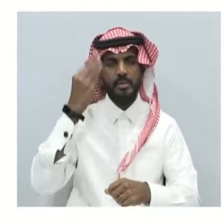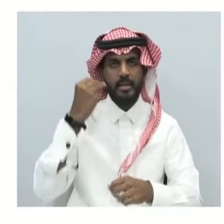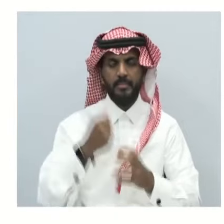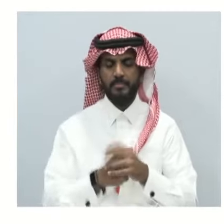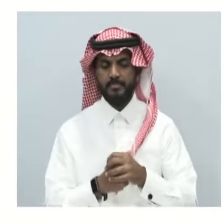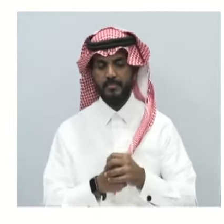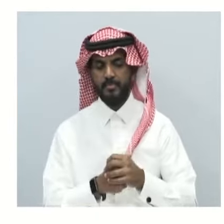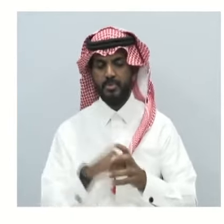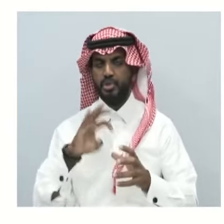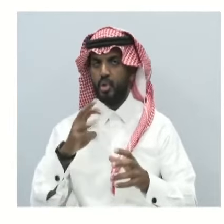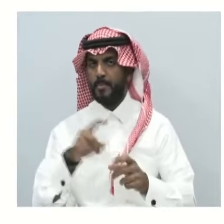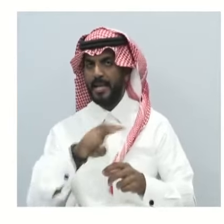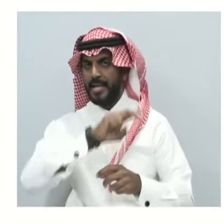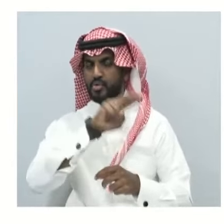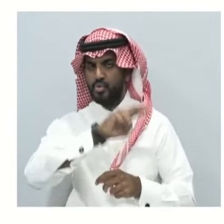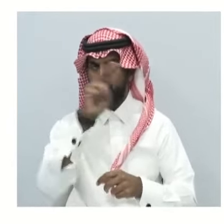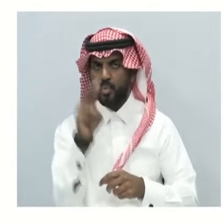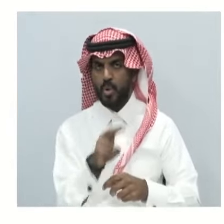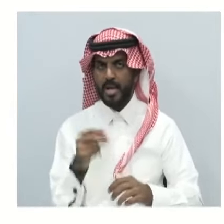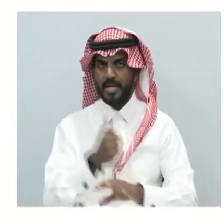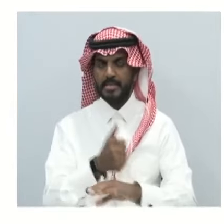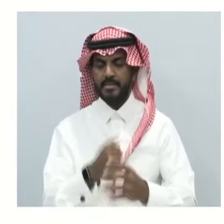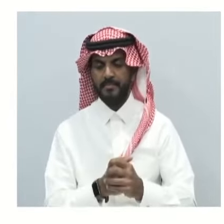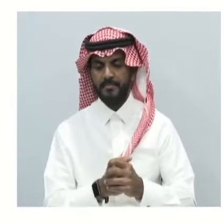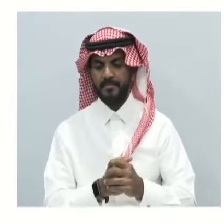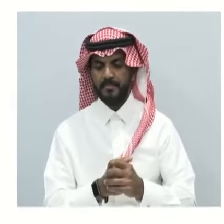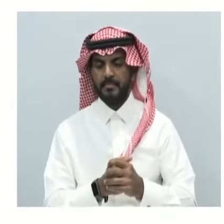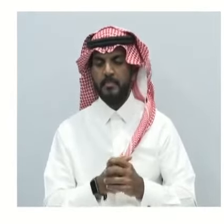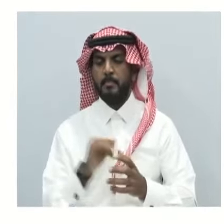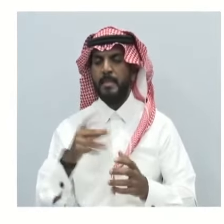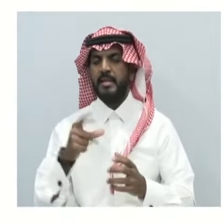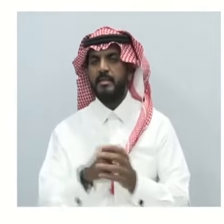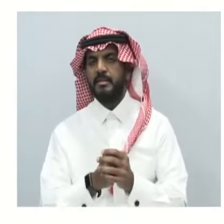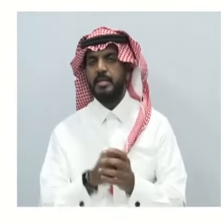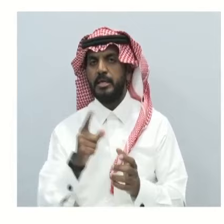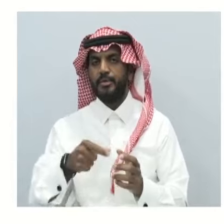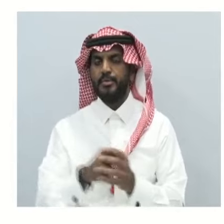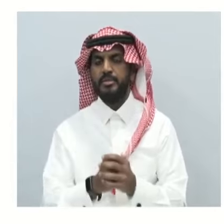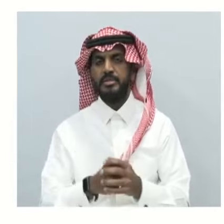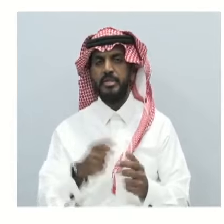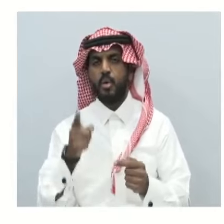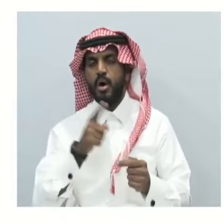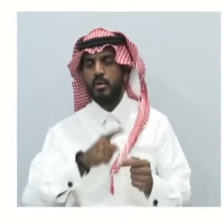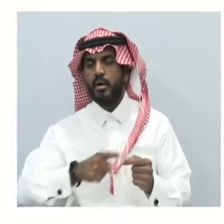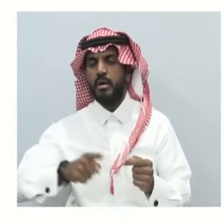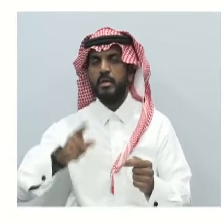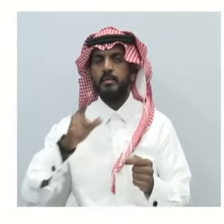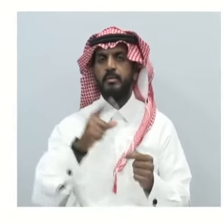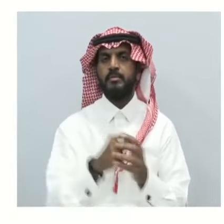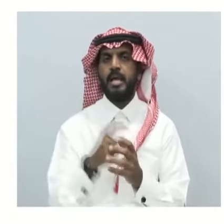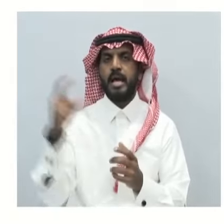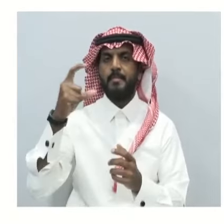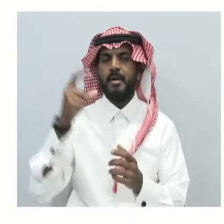ونجيب عن هذا السؤال الاساسي ما الذي يحدث نتيجه دوران القمر حول الارض